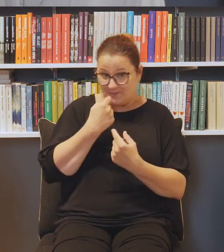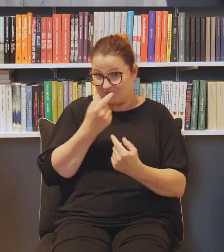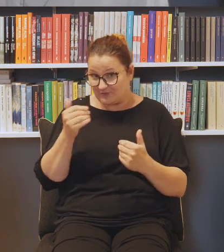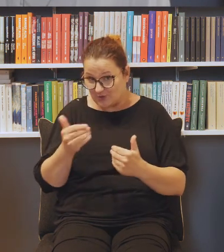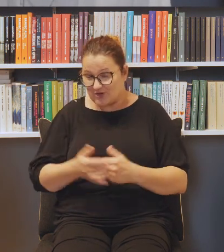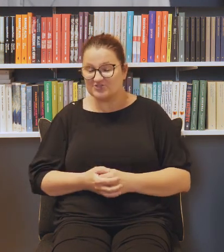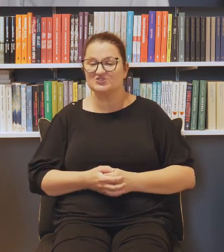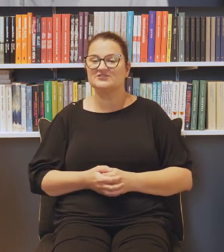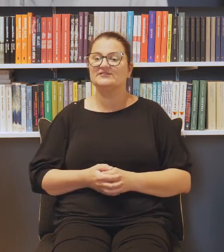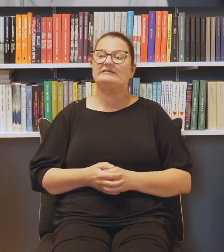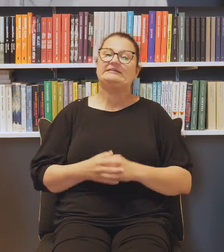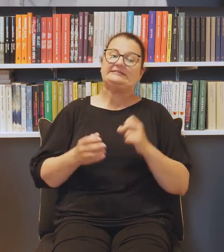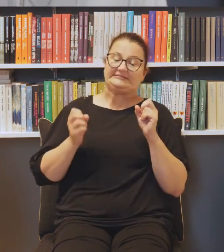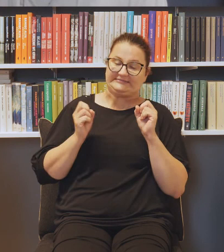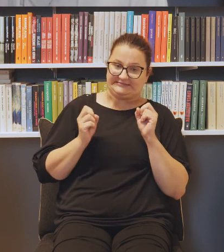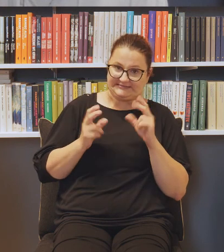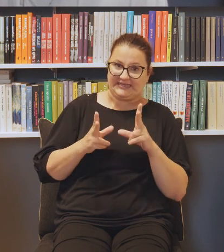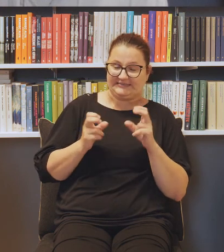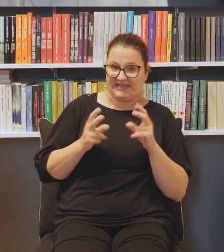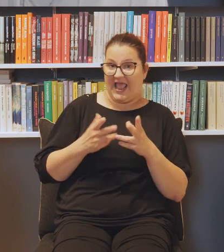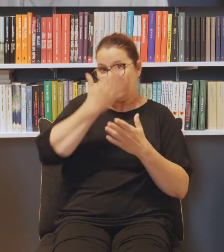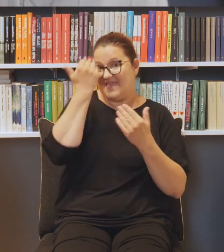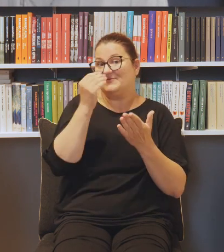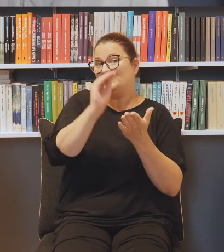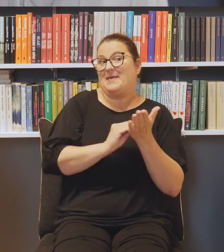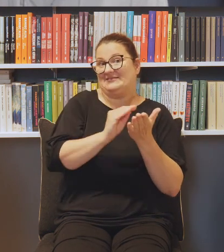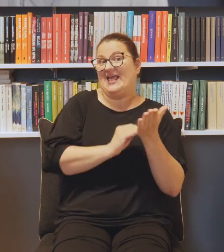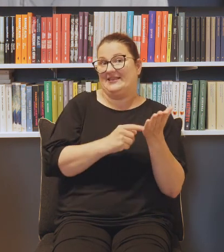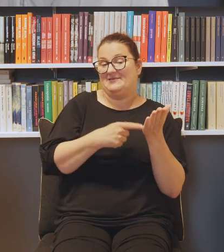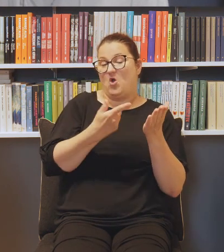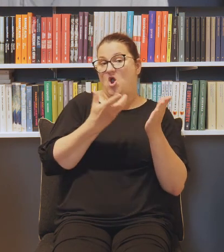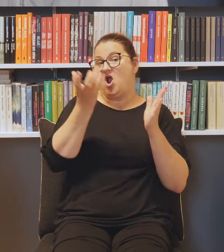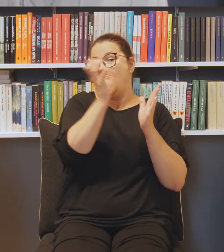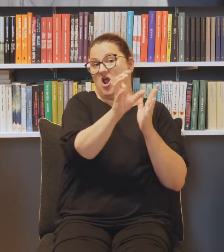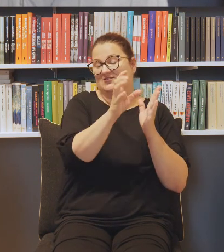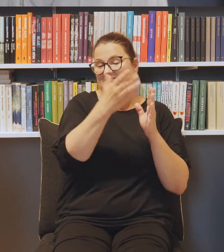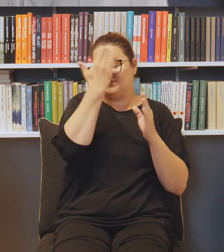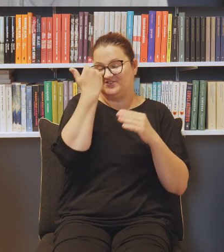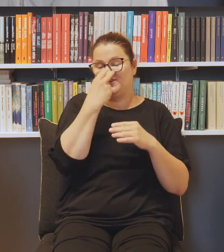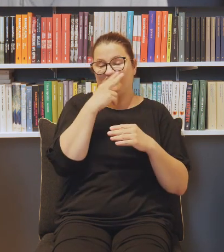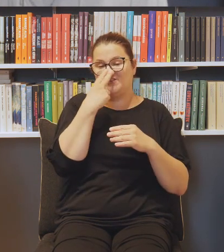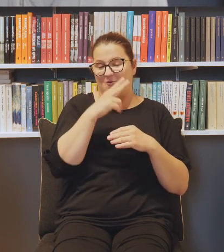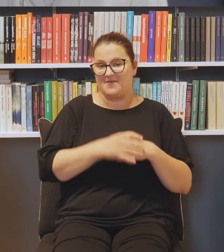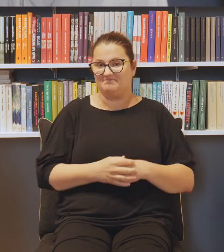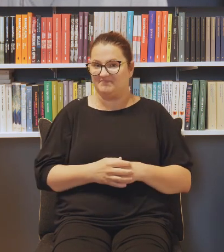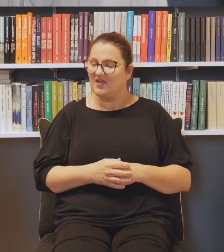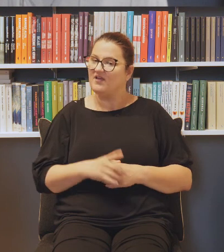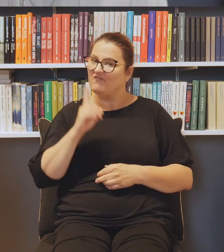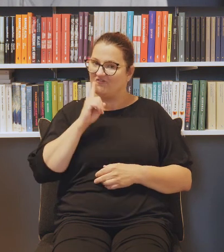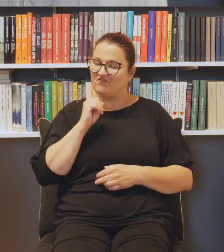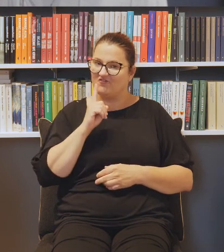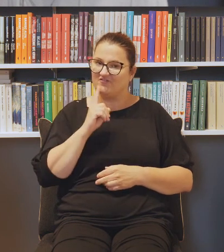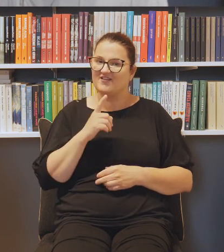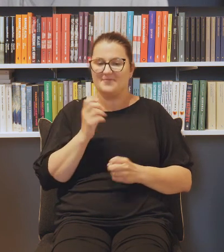No tak, ale no właśnie teraz nie wiem co napisali, bo ja nie widziałem tego posta. Tak, no właśnie, to już zdradzili.